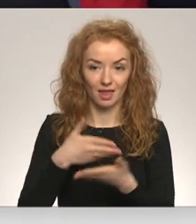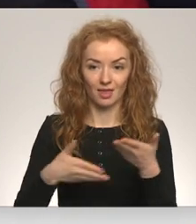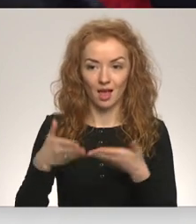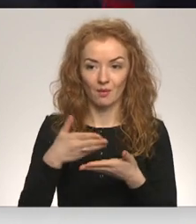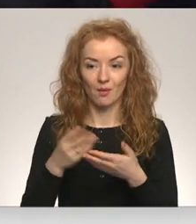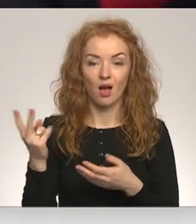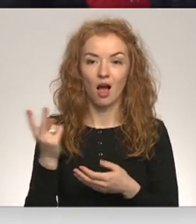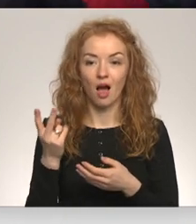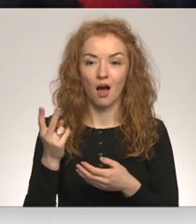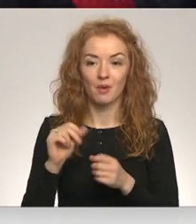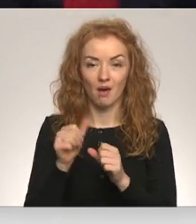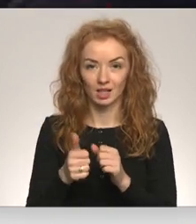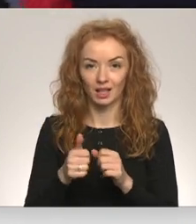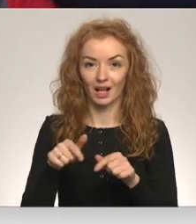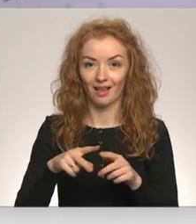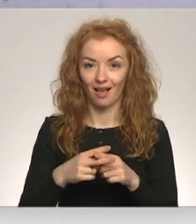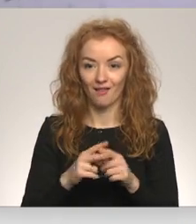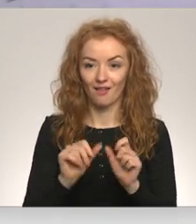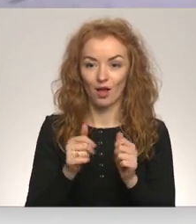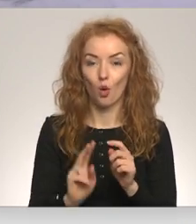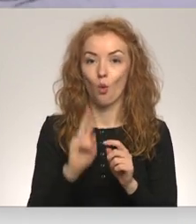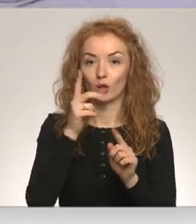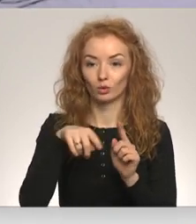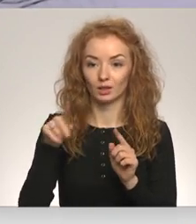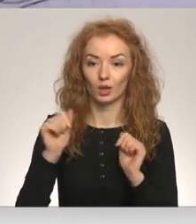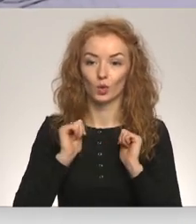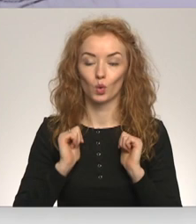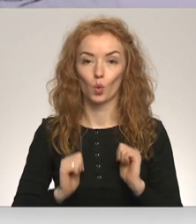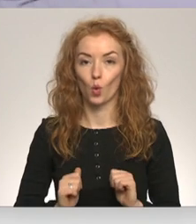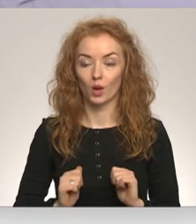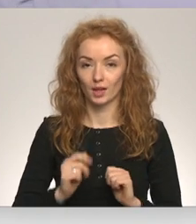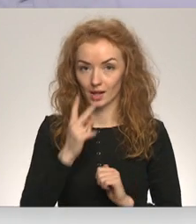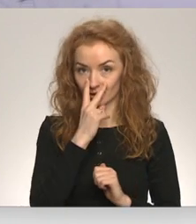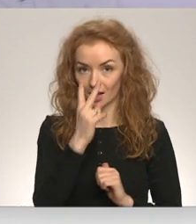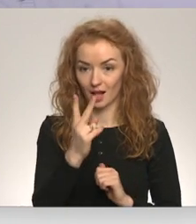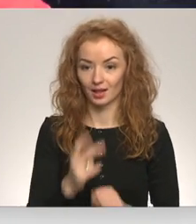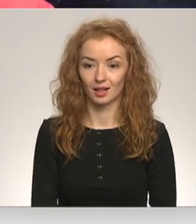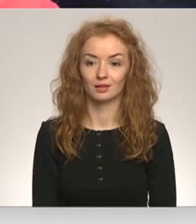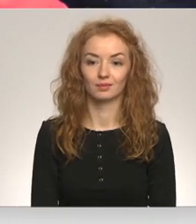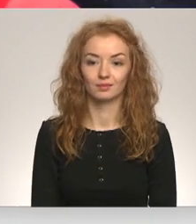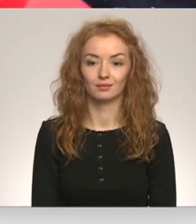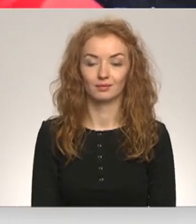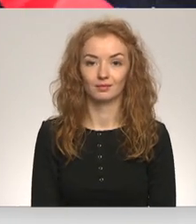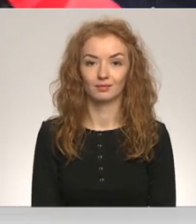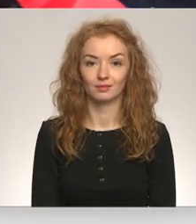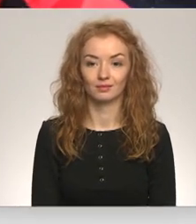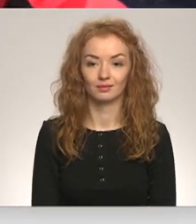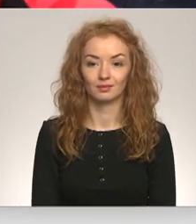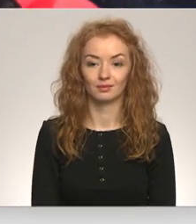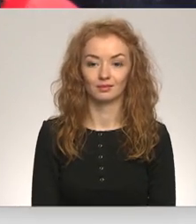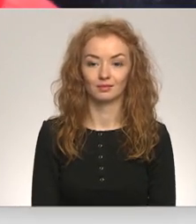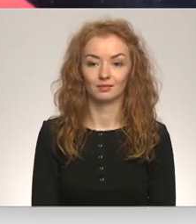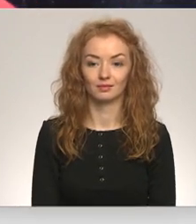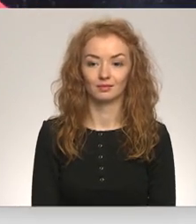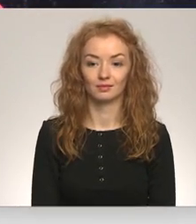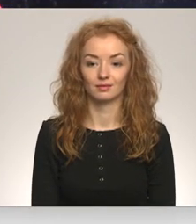un Maksims Jelgavā vedos otro sēriju darbam godīgais skatiens. Privēzojam konkrētnī politiki.